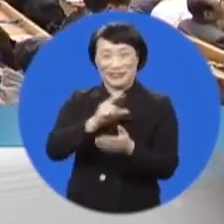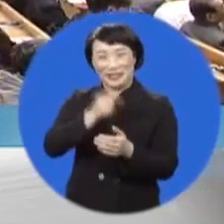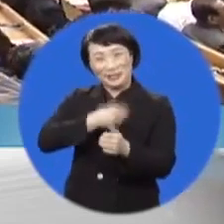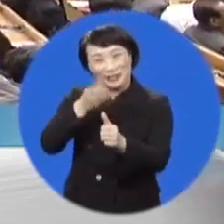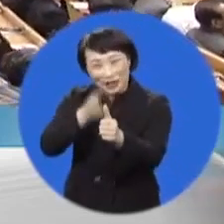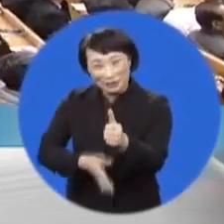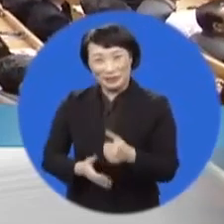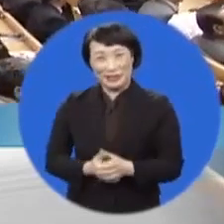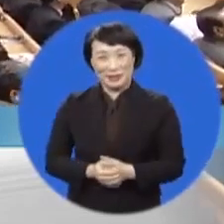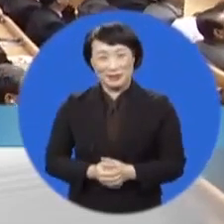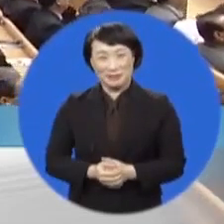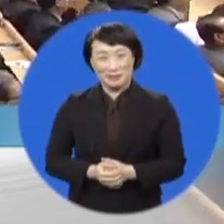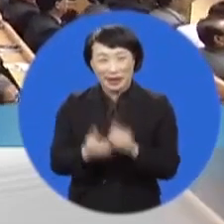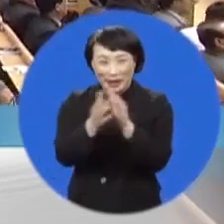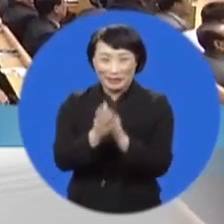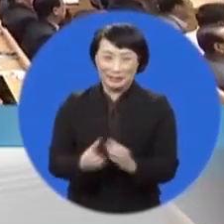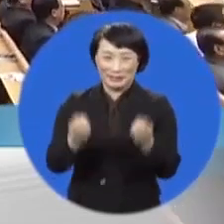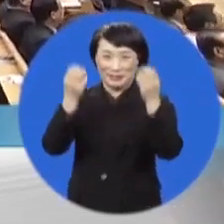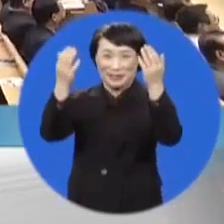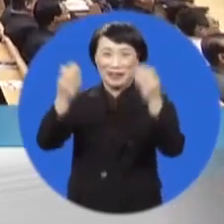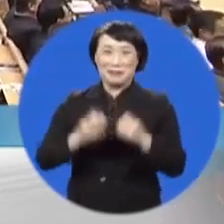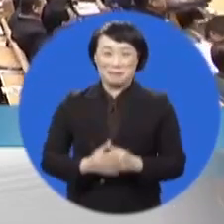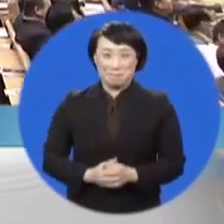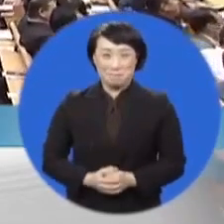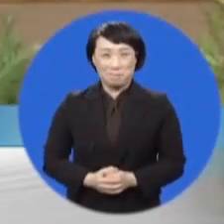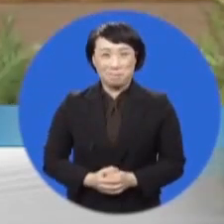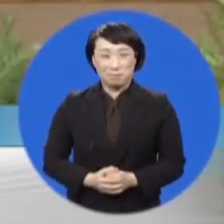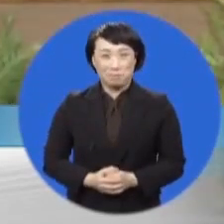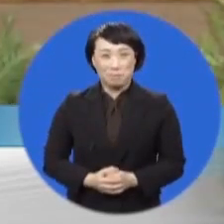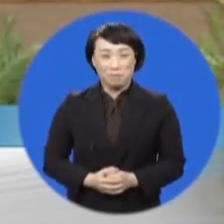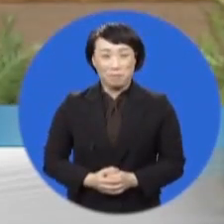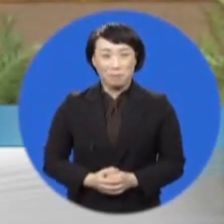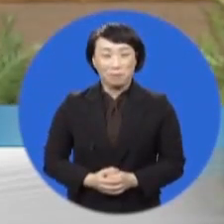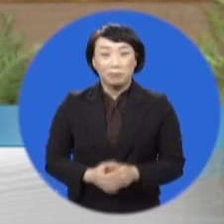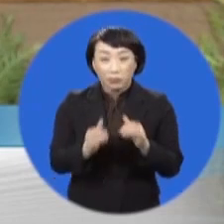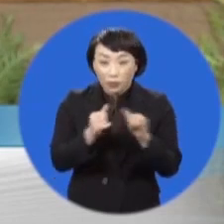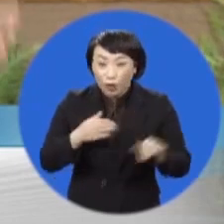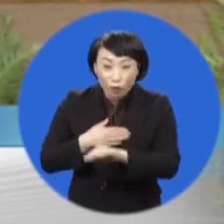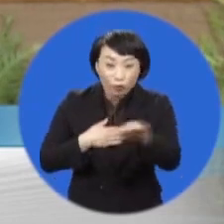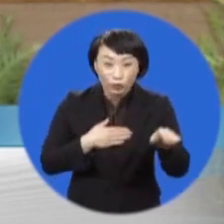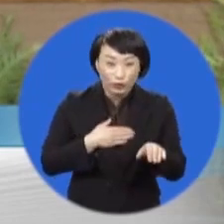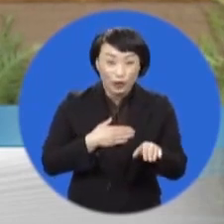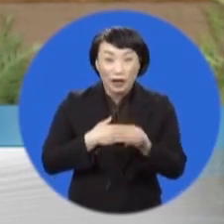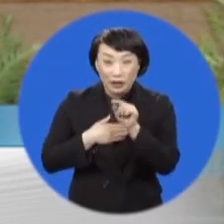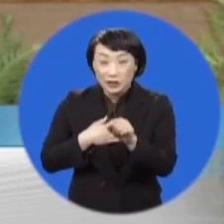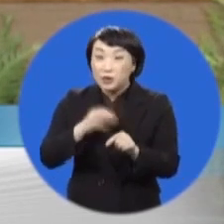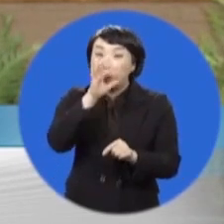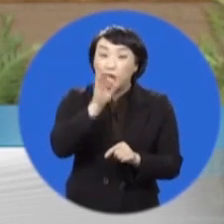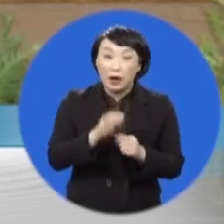축원합니다 할 일로 요 예 으 민간이 이런